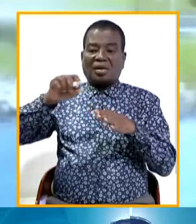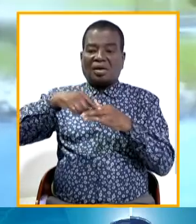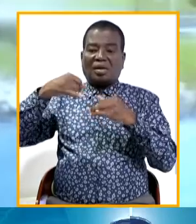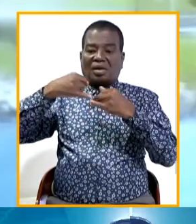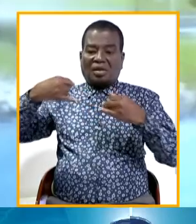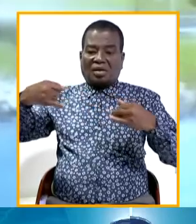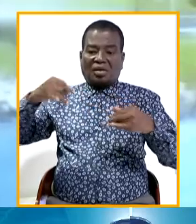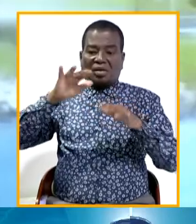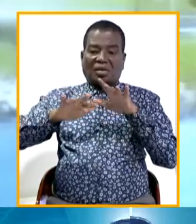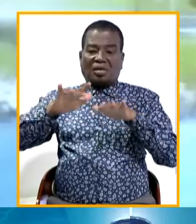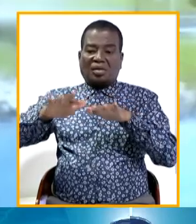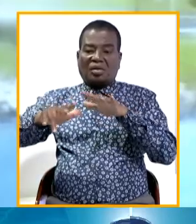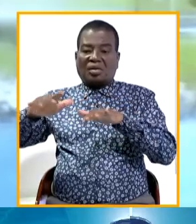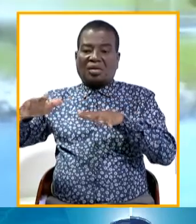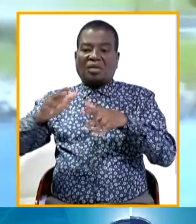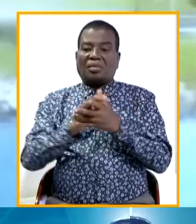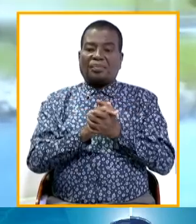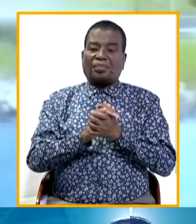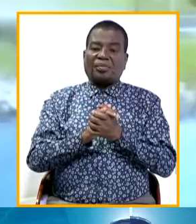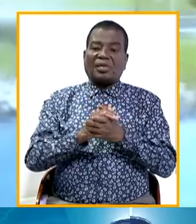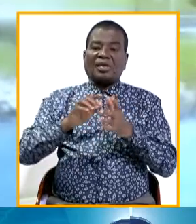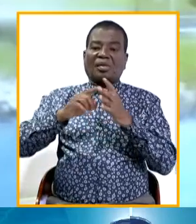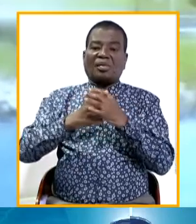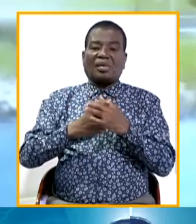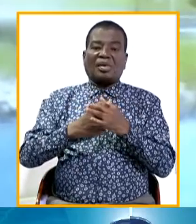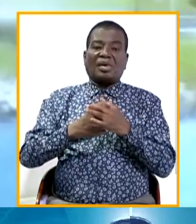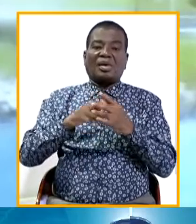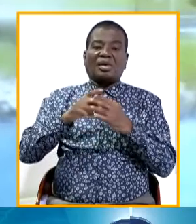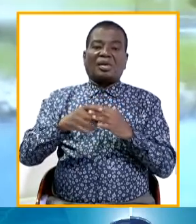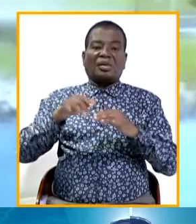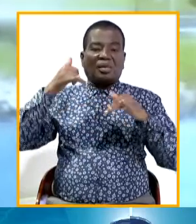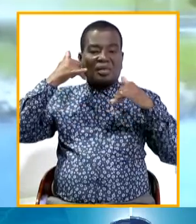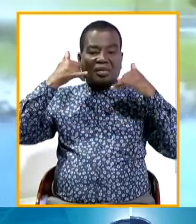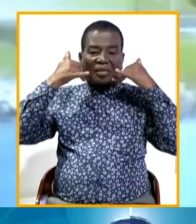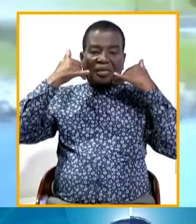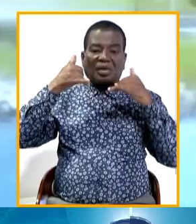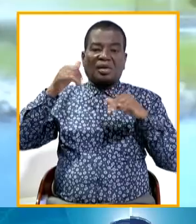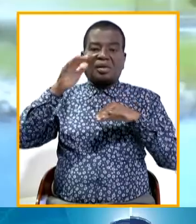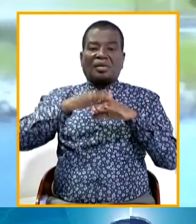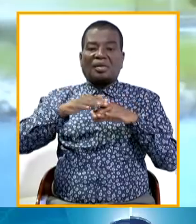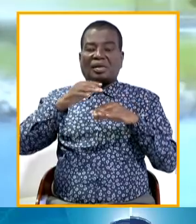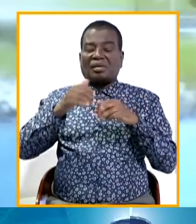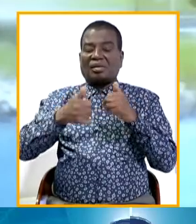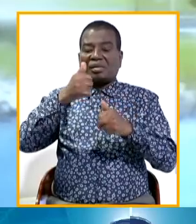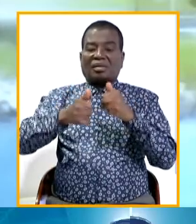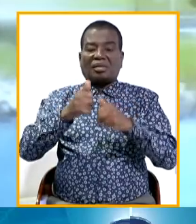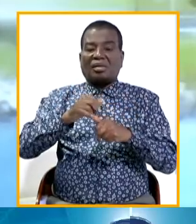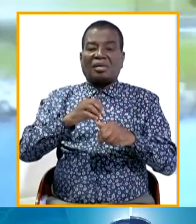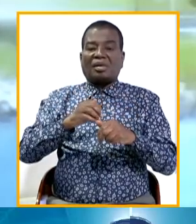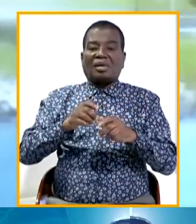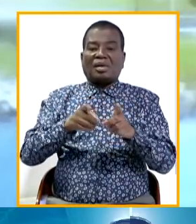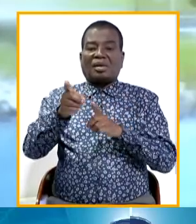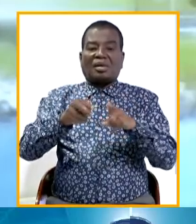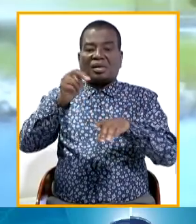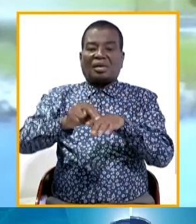par message au 99 91 à partir de votre téléphone portable. Et ce, quel que soit votre opérateur. La direction